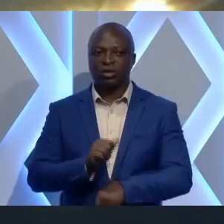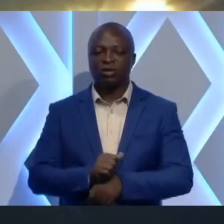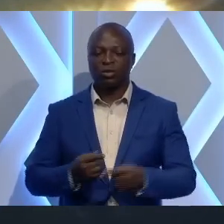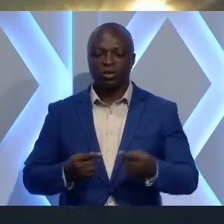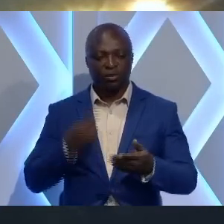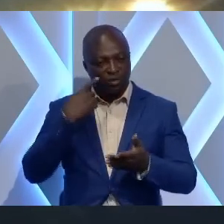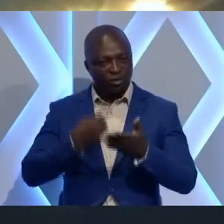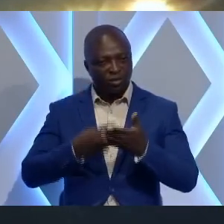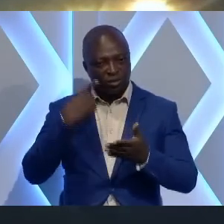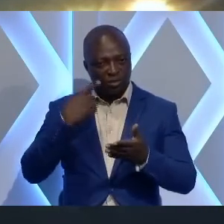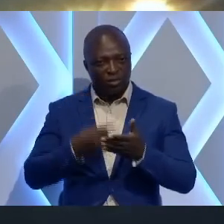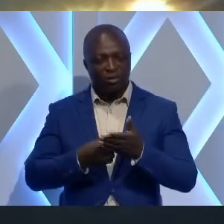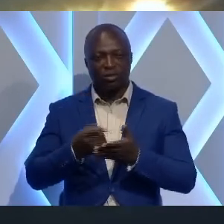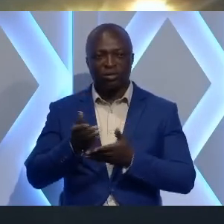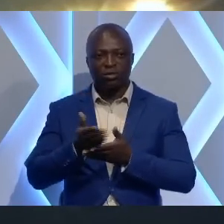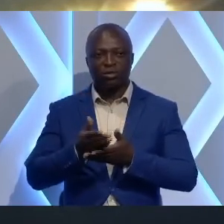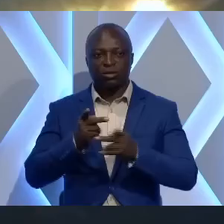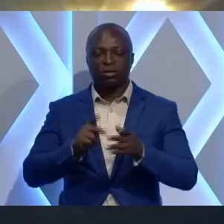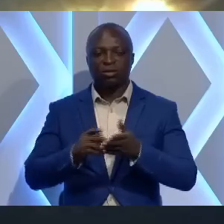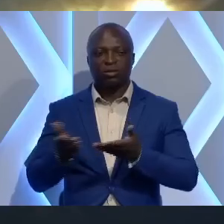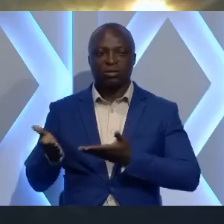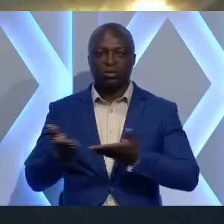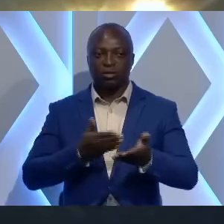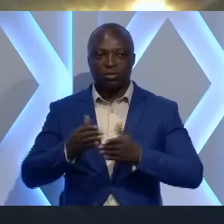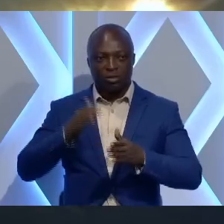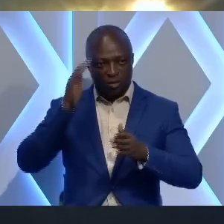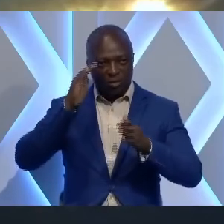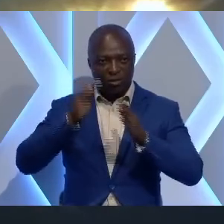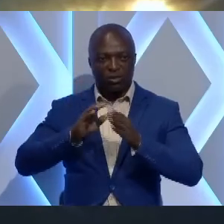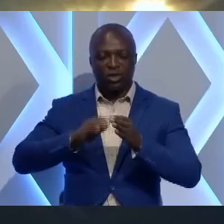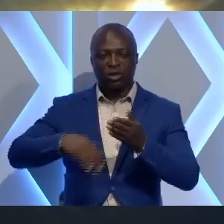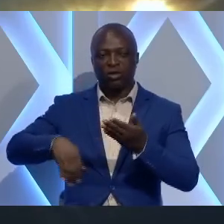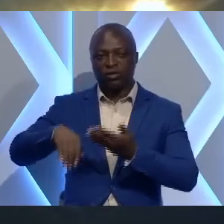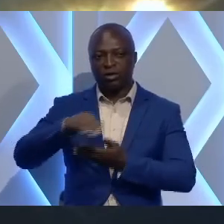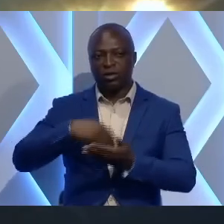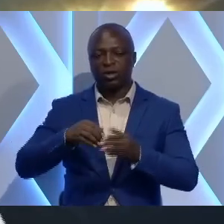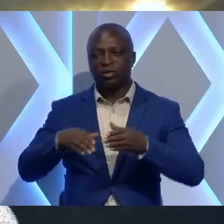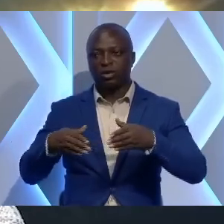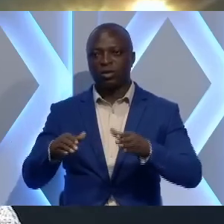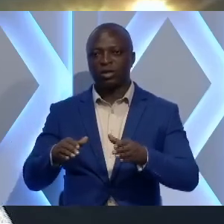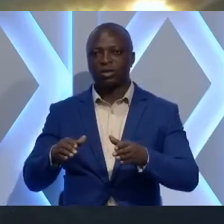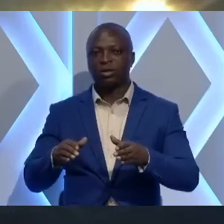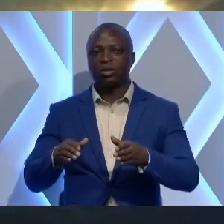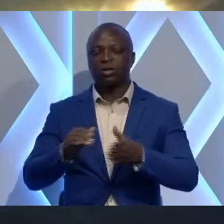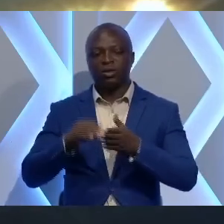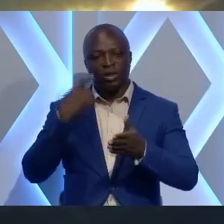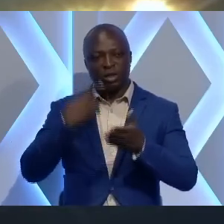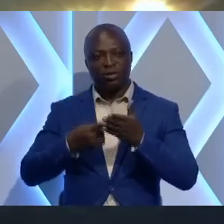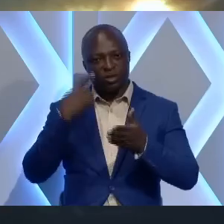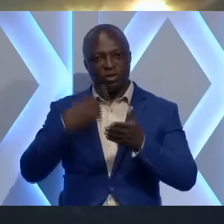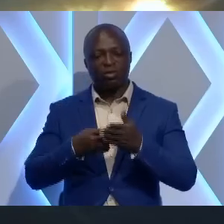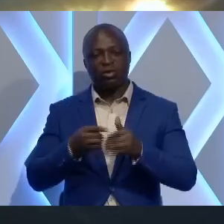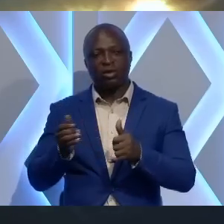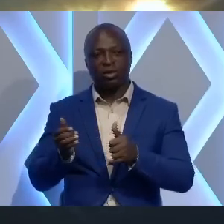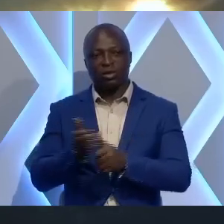contrôle des réfrigérants par les services des ministères de l'Environnement et du Commerce. Une inspection pour démasquer